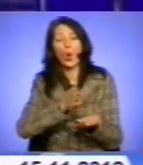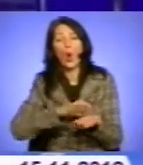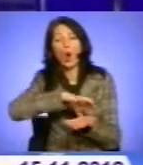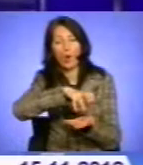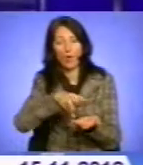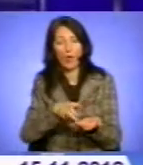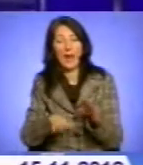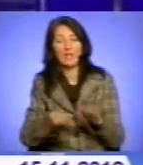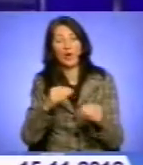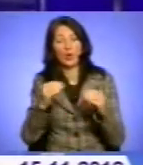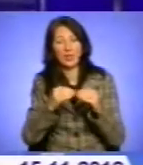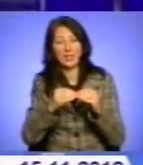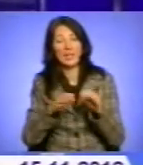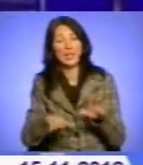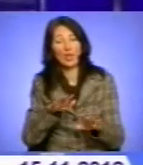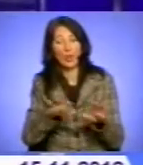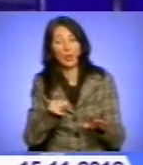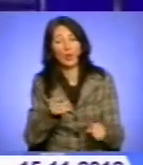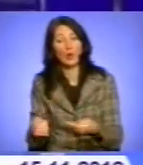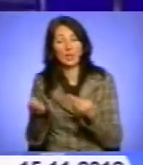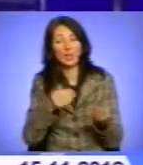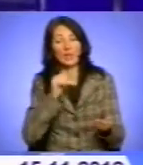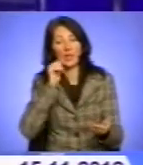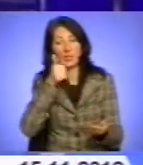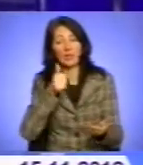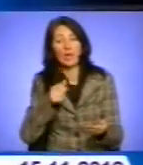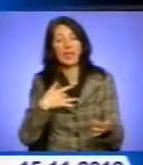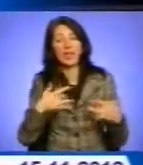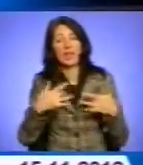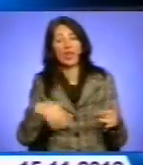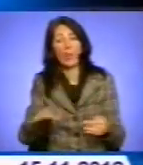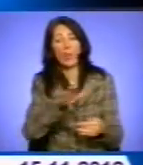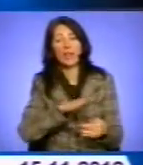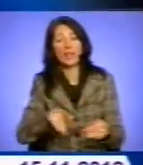кілограмів. Його представлять завтра на театральному майдані Тернополя.